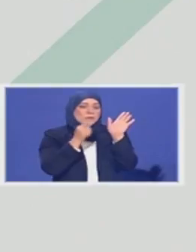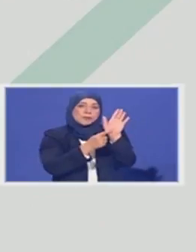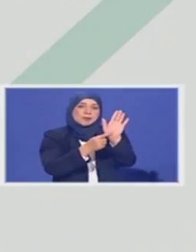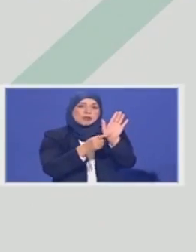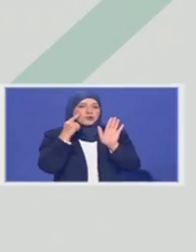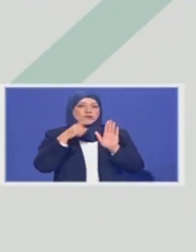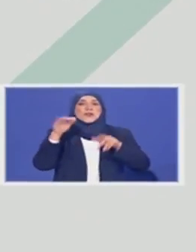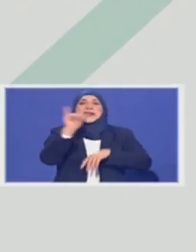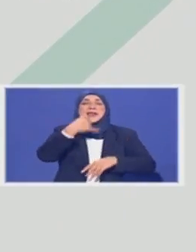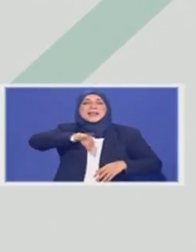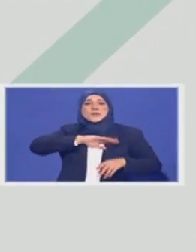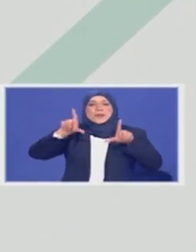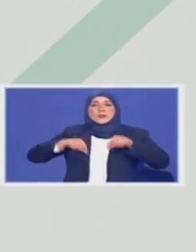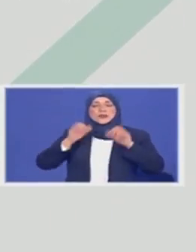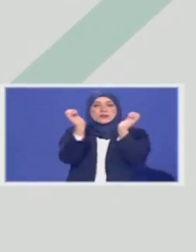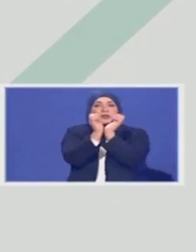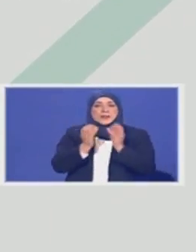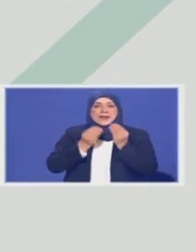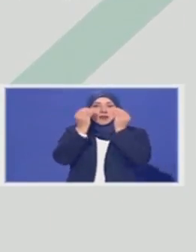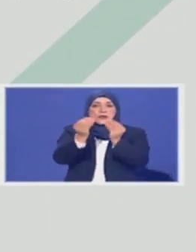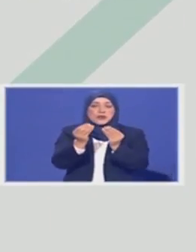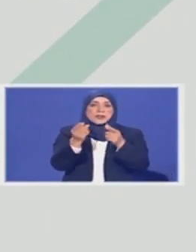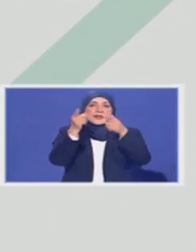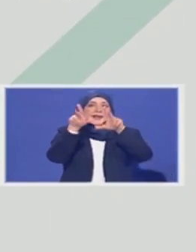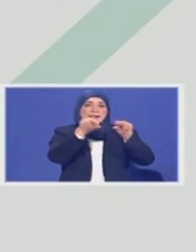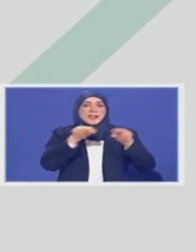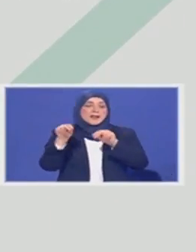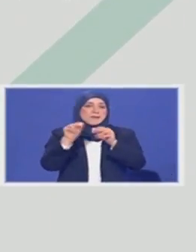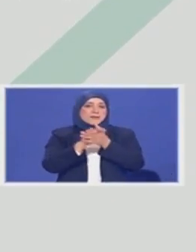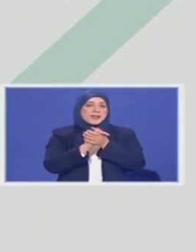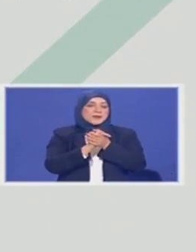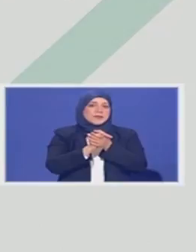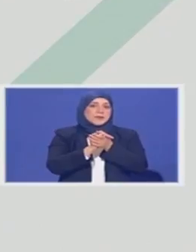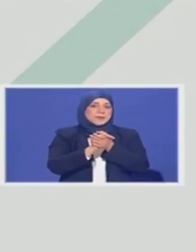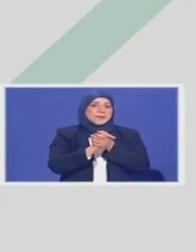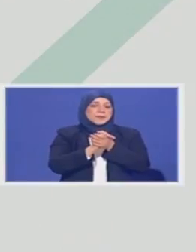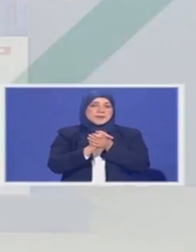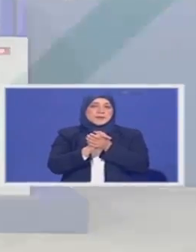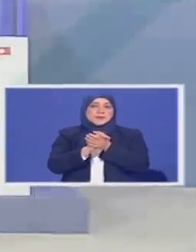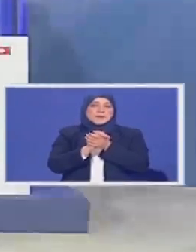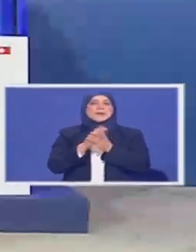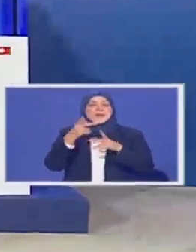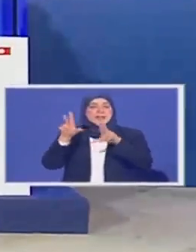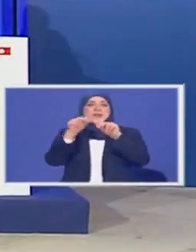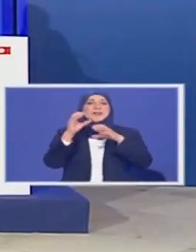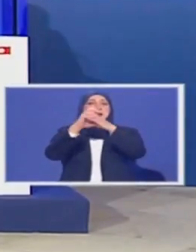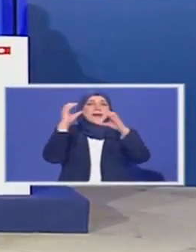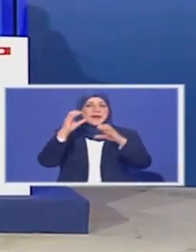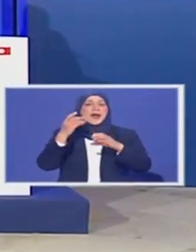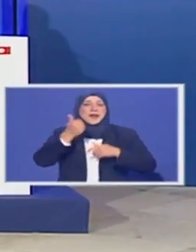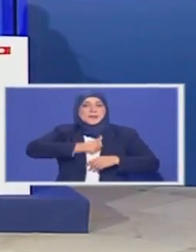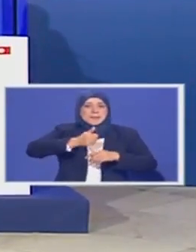شؤون اجتماعية، وكذلك حسب كيف كيف بالنسبة لي معناها النقل الذاتي